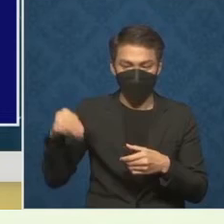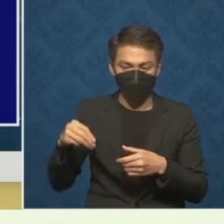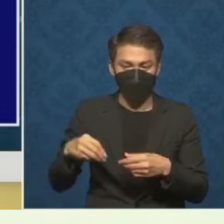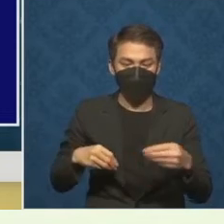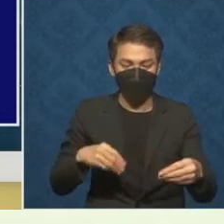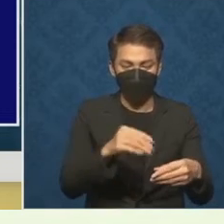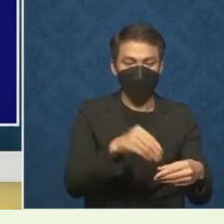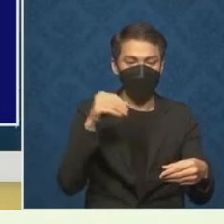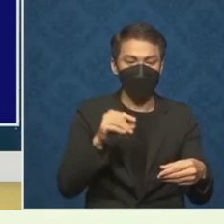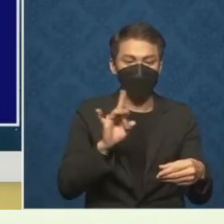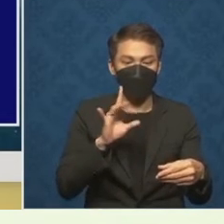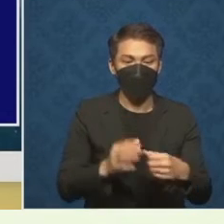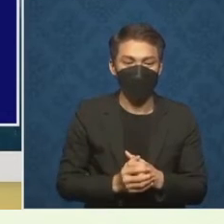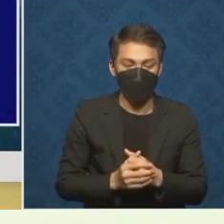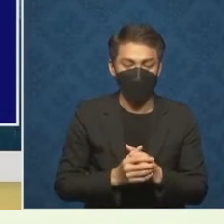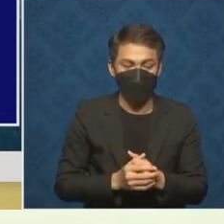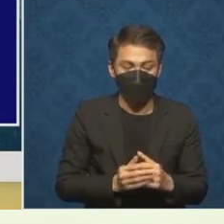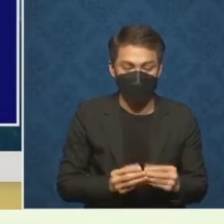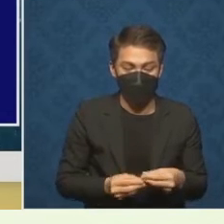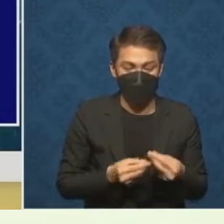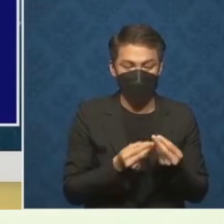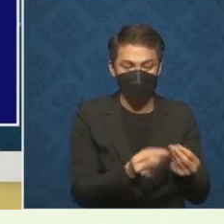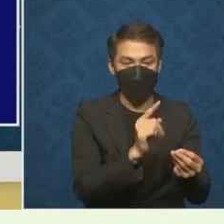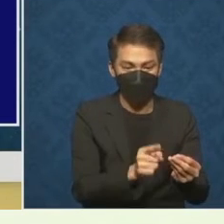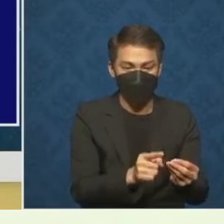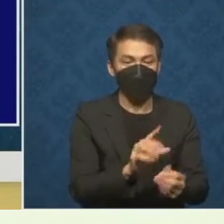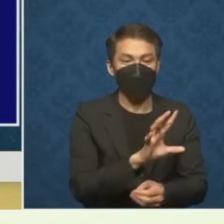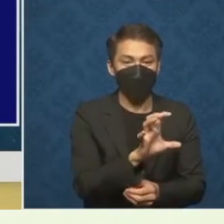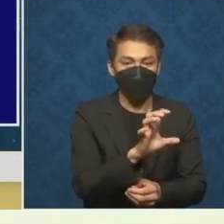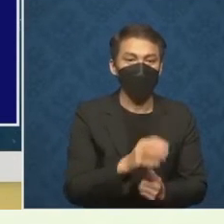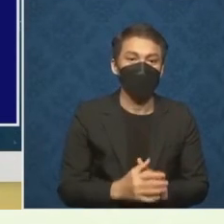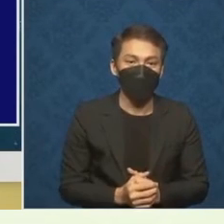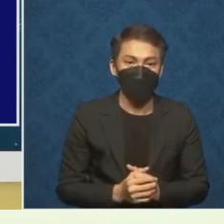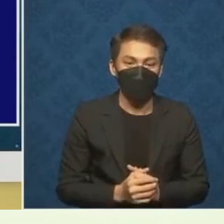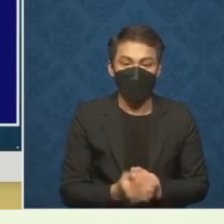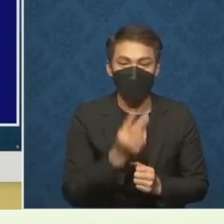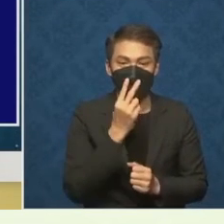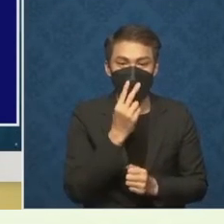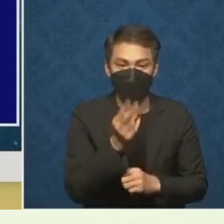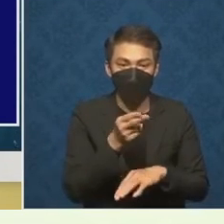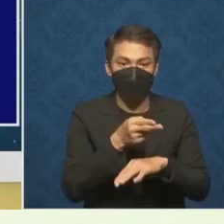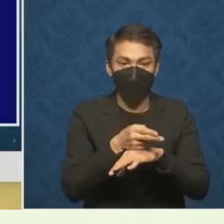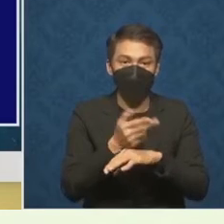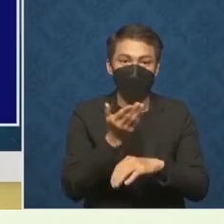100ดึงถึงผู้มีสิทธิ์500บาทนะครับถ้าลองฟังคลิปดูนะฮะ